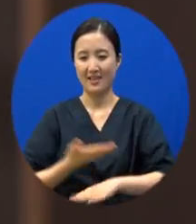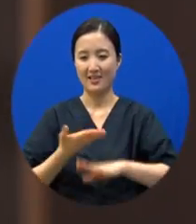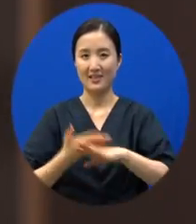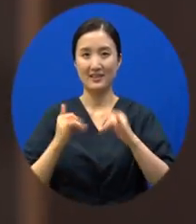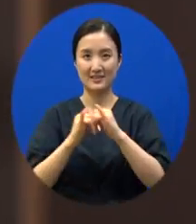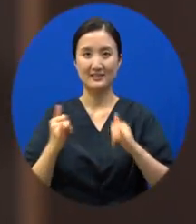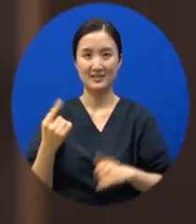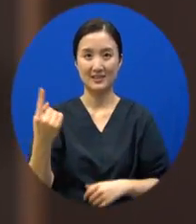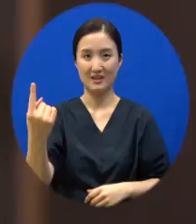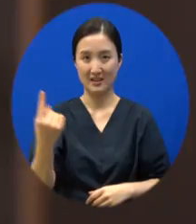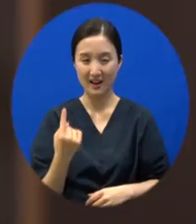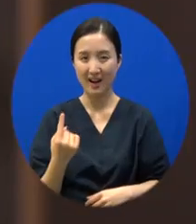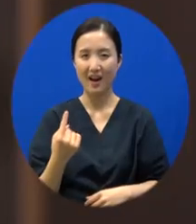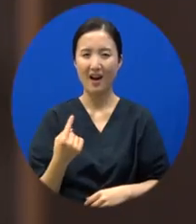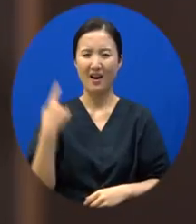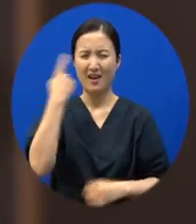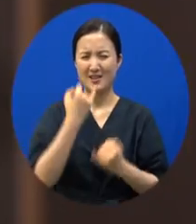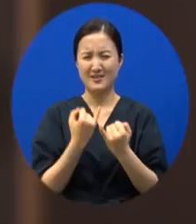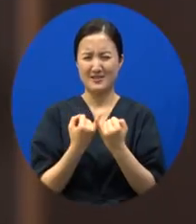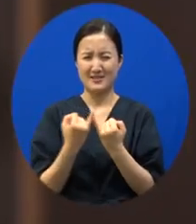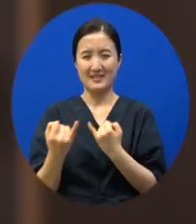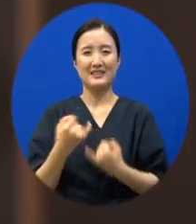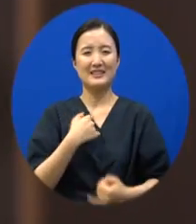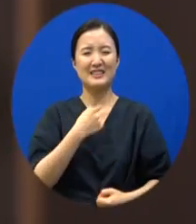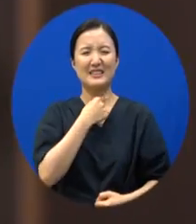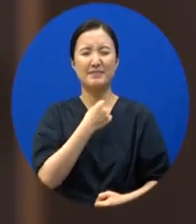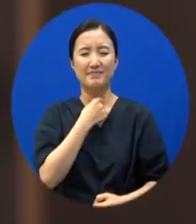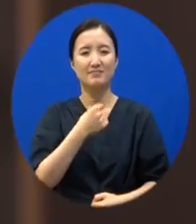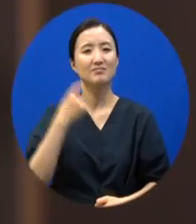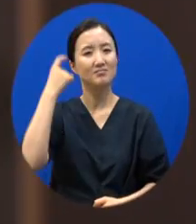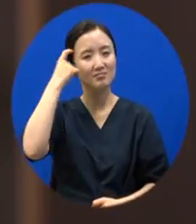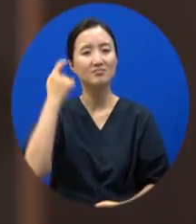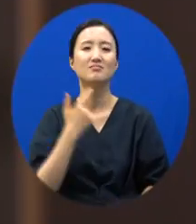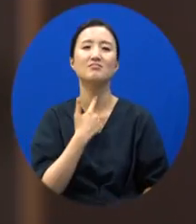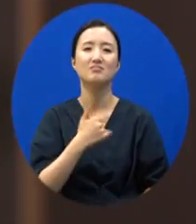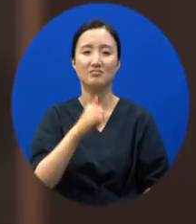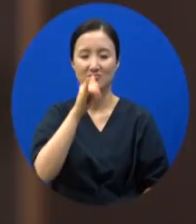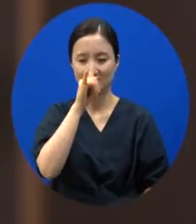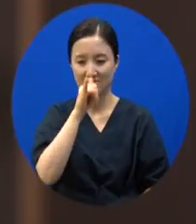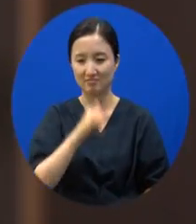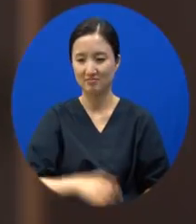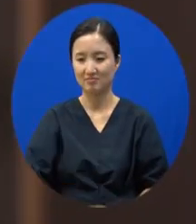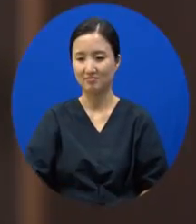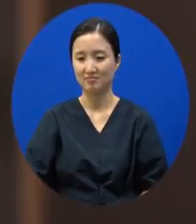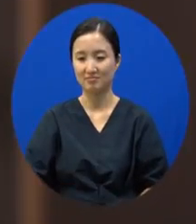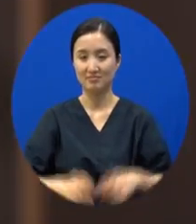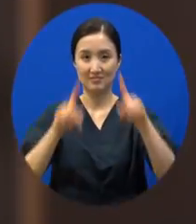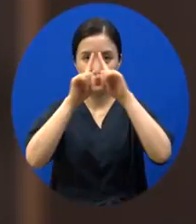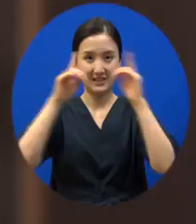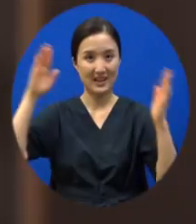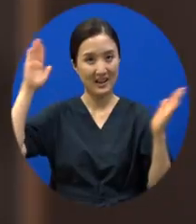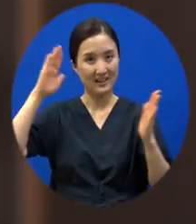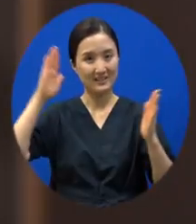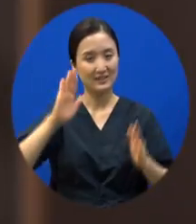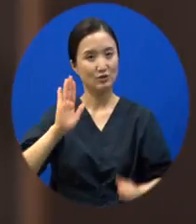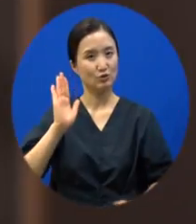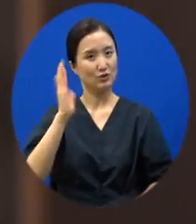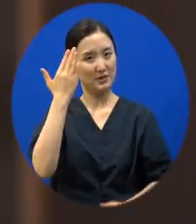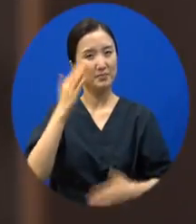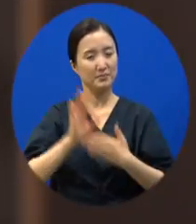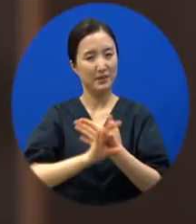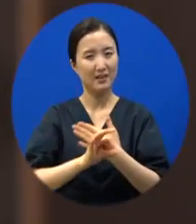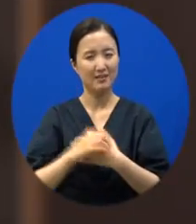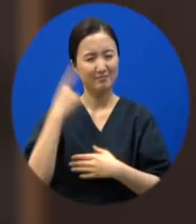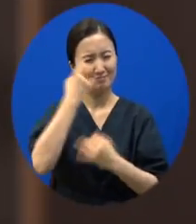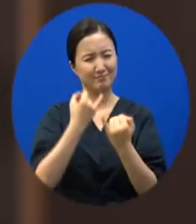나를 보자마자 거의 쓰러질 정도의 미녀가 되겠어. 그런 생각을 했습니다. 제가 대학생이 되면 그런 모습이 될